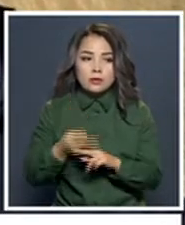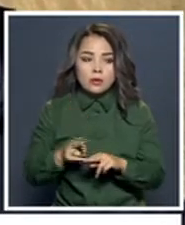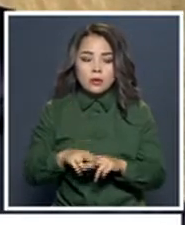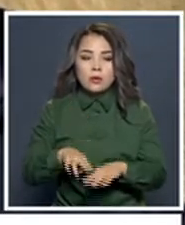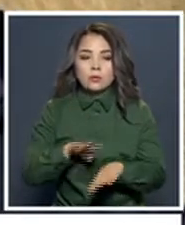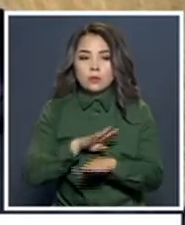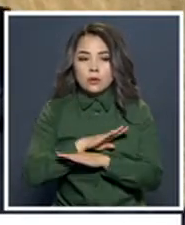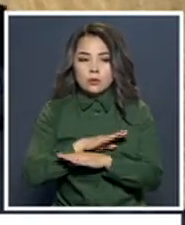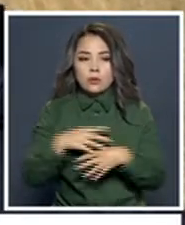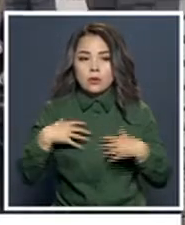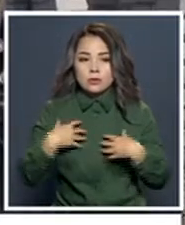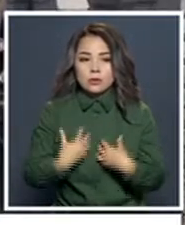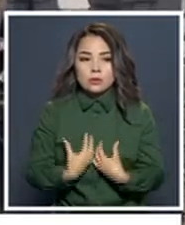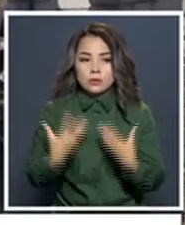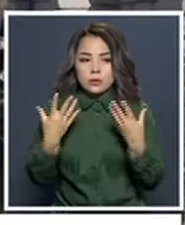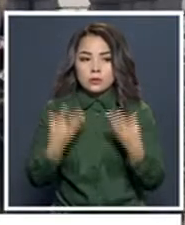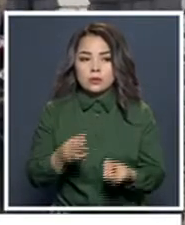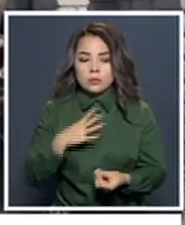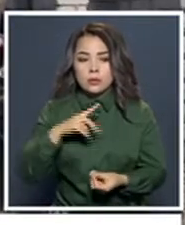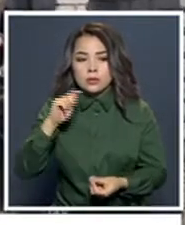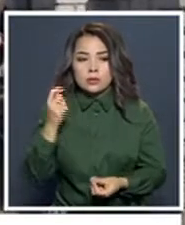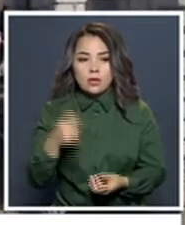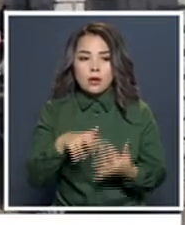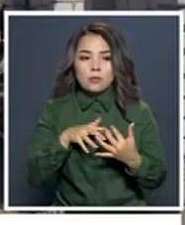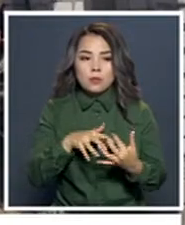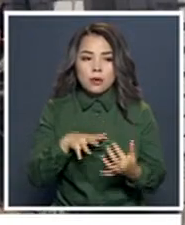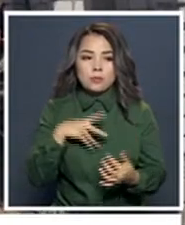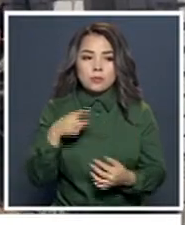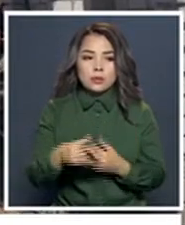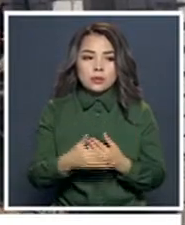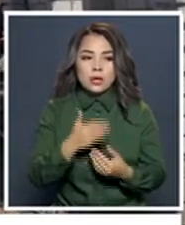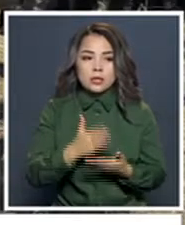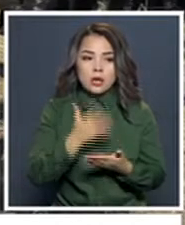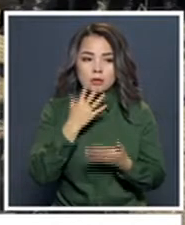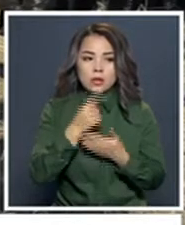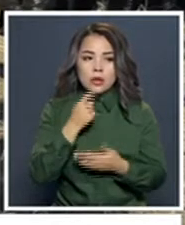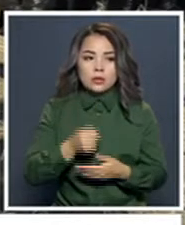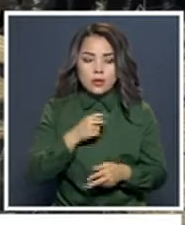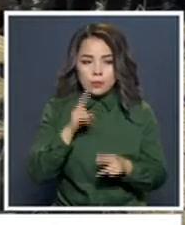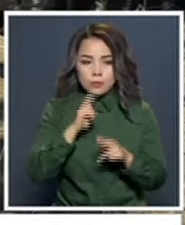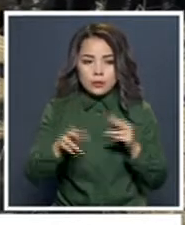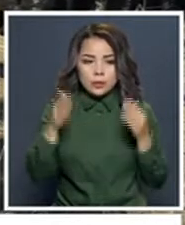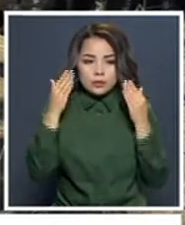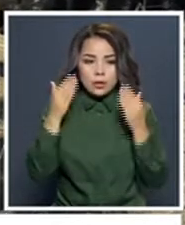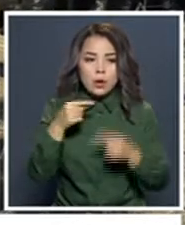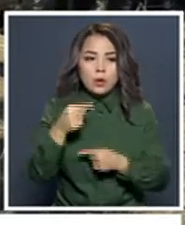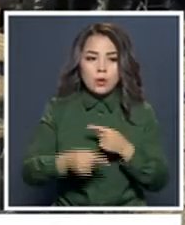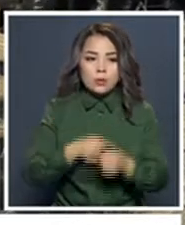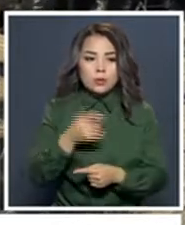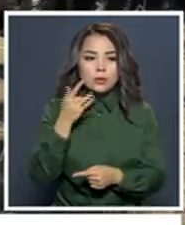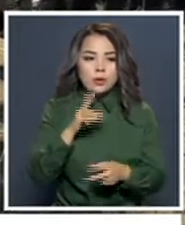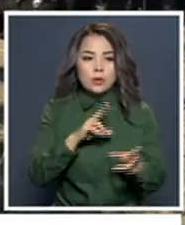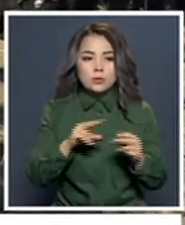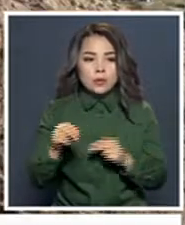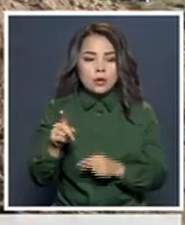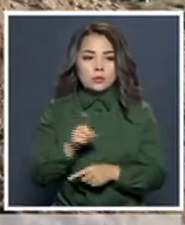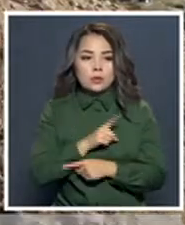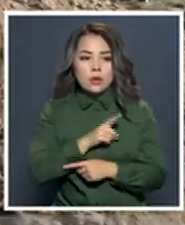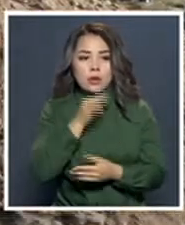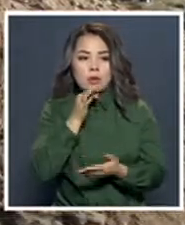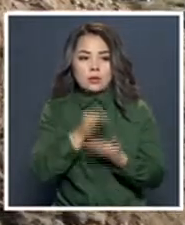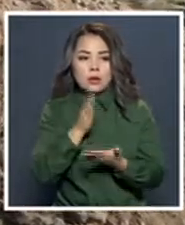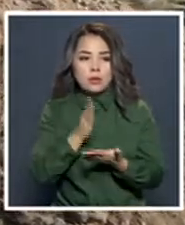өмірден қайғымен өтті. Орыс алаңында қаза болған әлі мыңдаған қазақ жауынгері хабар ошарсыз. Ұрпақтар үмітін арқалаған іздеушілер ары